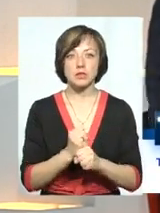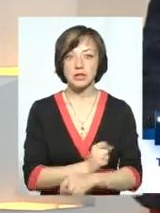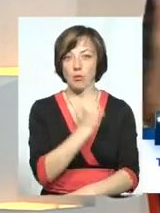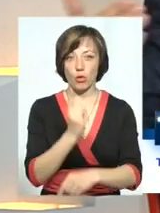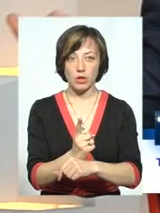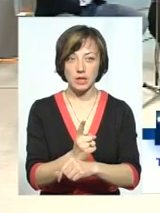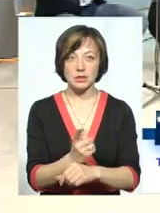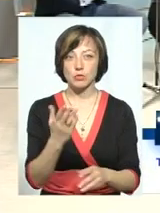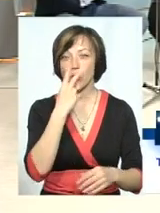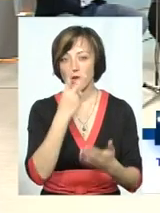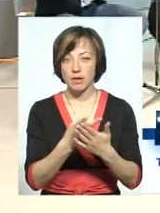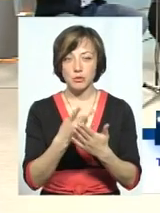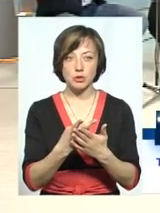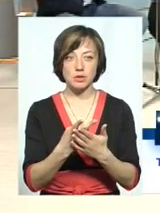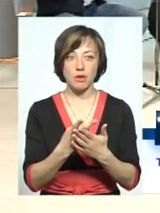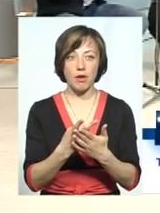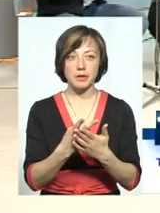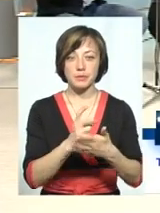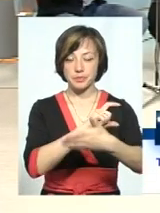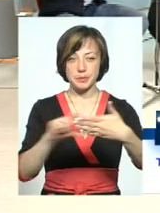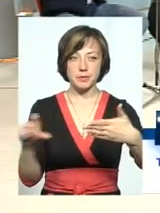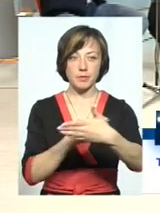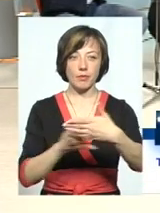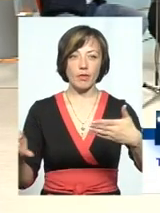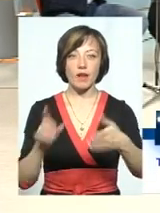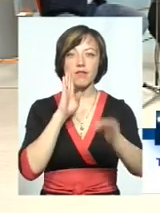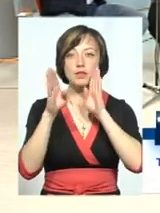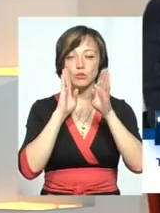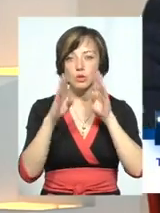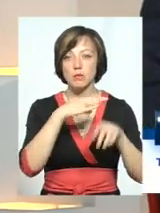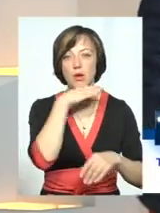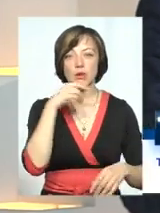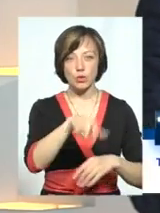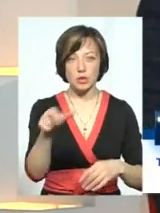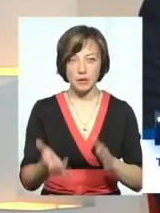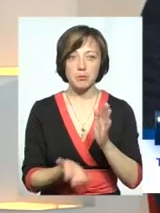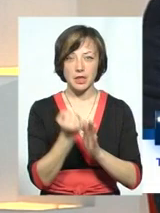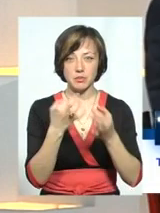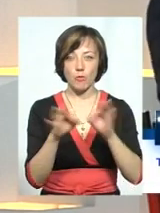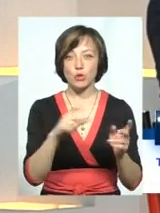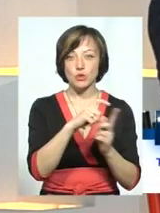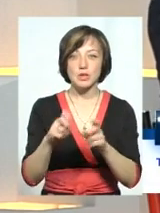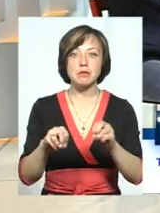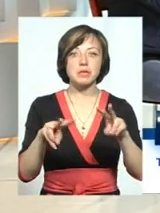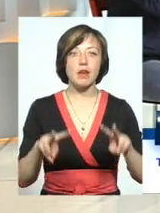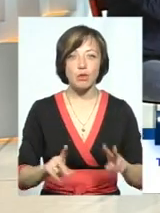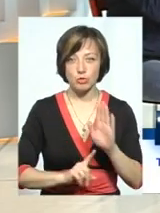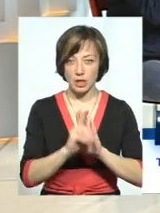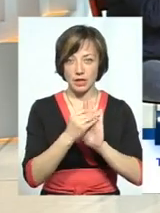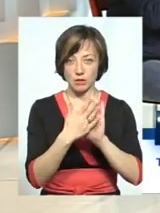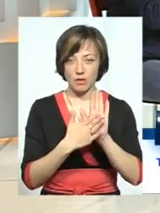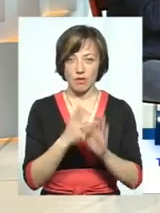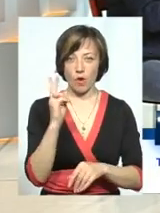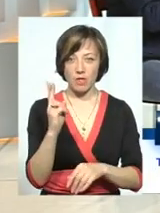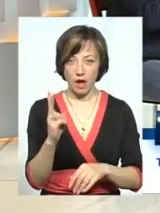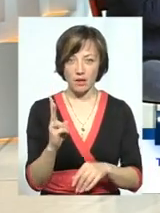заборонили, якщо ми подивимося стрічку у Фейсбуці, велика кількість людей, вони підтримують свободу слова, і вони спеціально почали реєструватися в